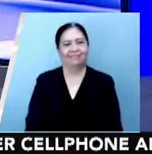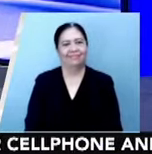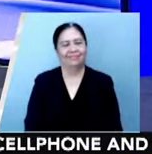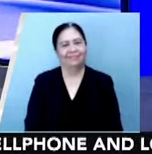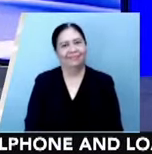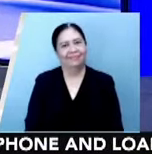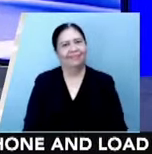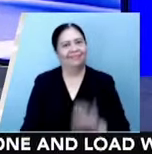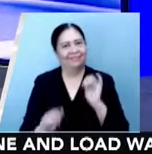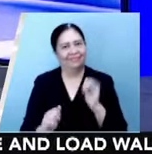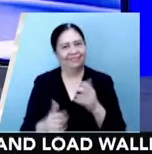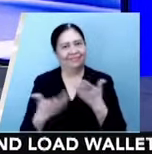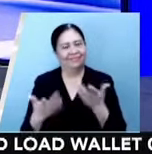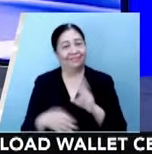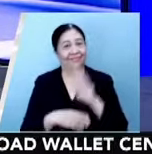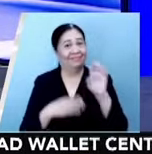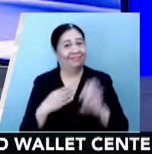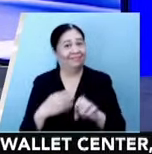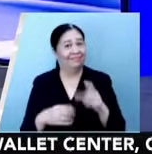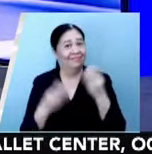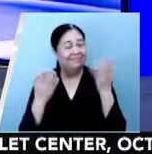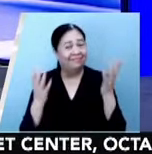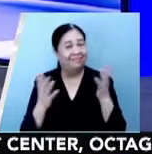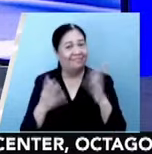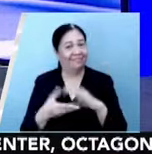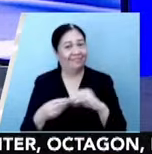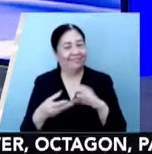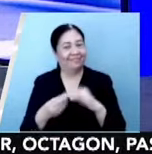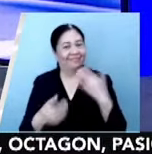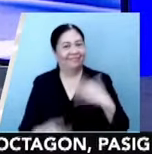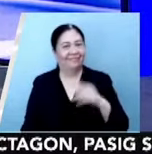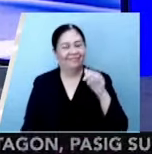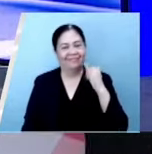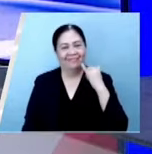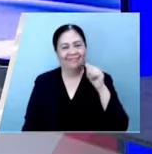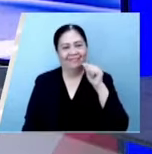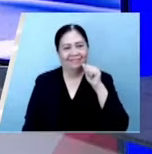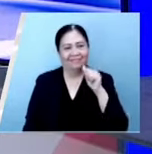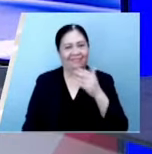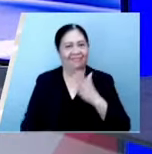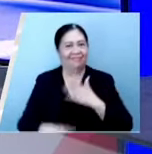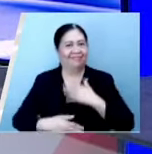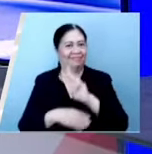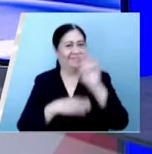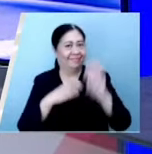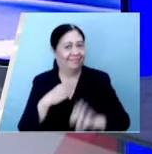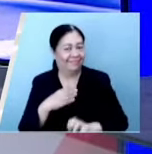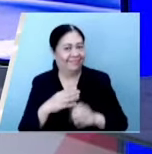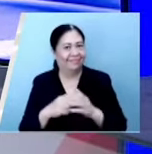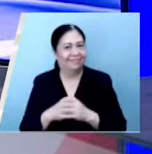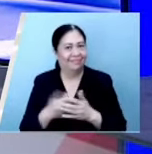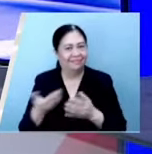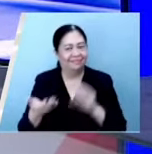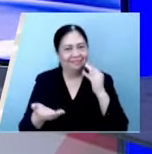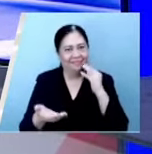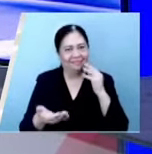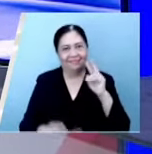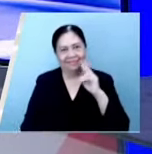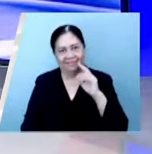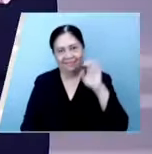And that ends our week-long chikahan. Ako po si Iya Araliano. Happy weekend, mga kapuso! Miss Mel, Miss Vicky,